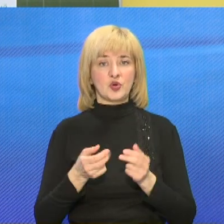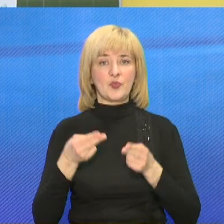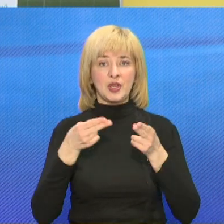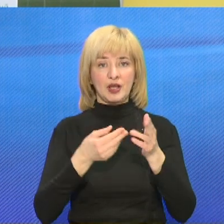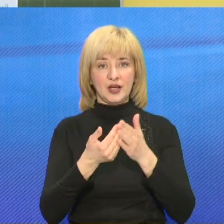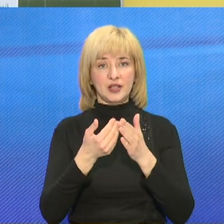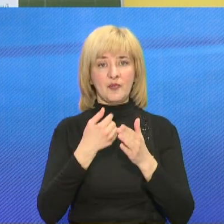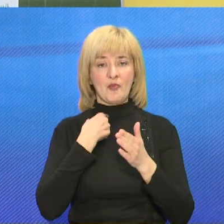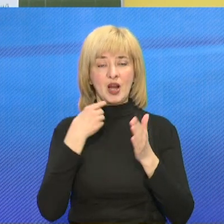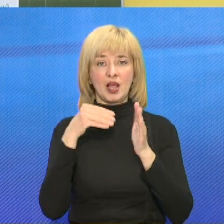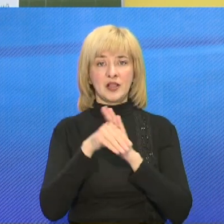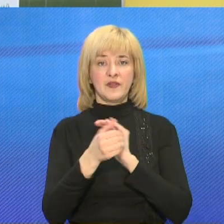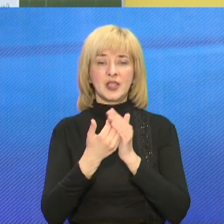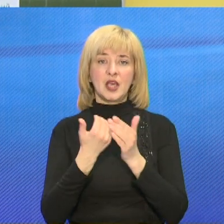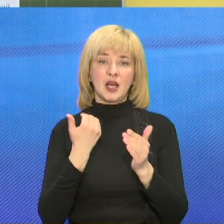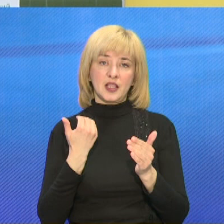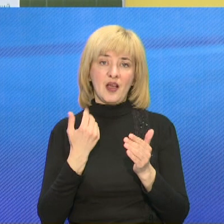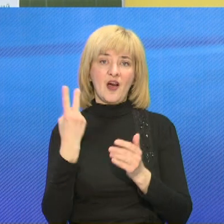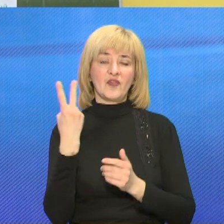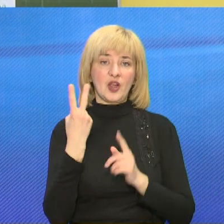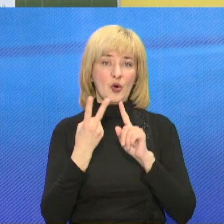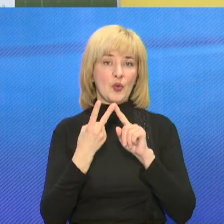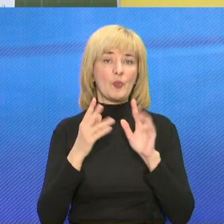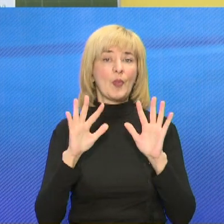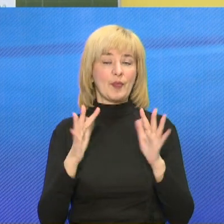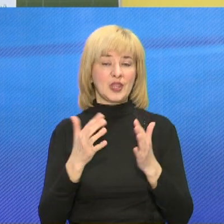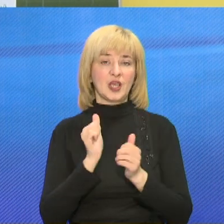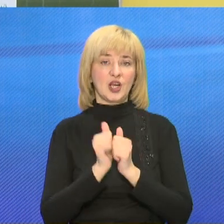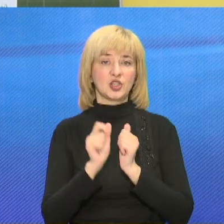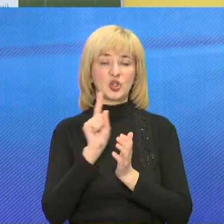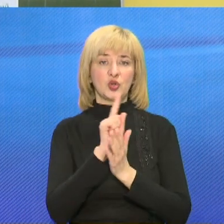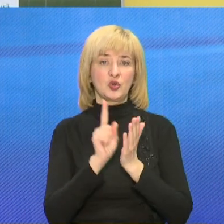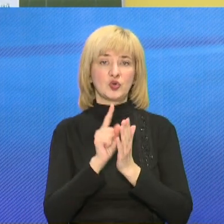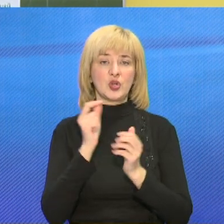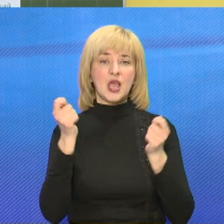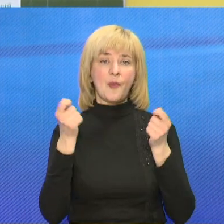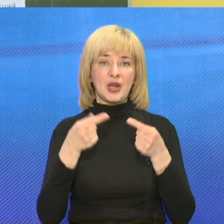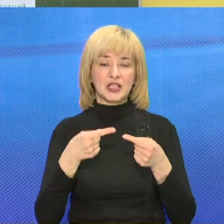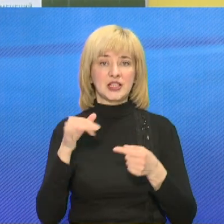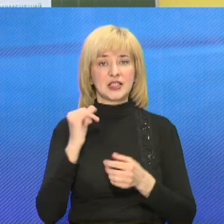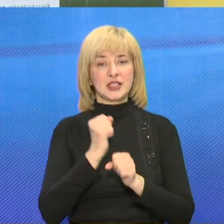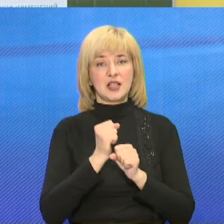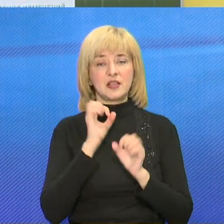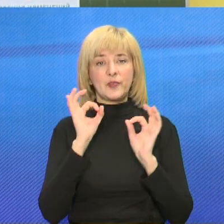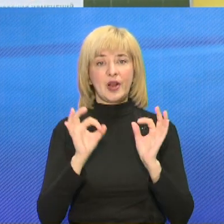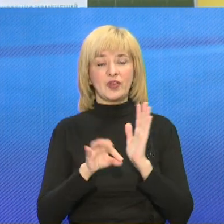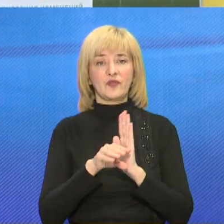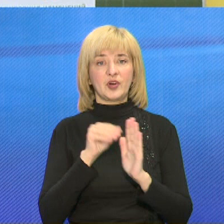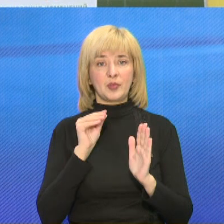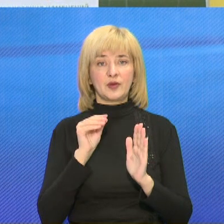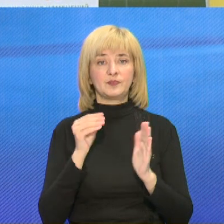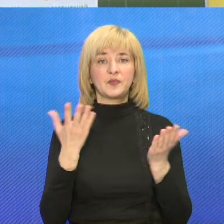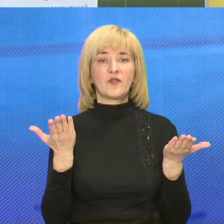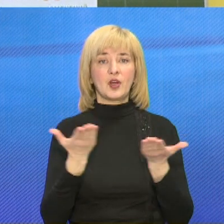заранее. Вот. А второй момент, наверное, каждый должен определиться и сделать правильный выбор, в какой стране ему